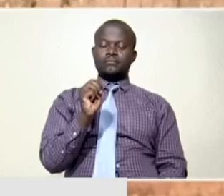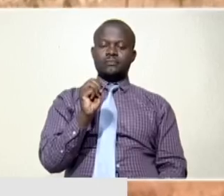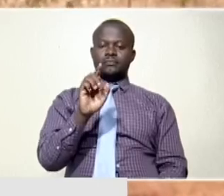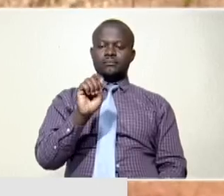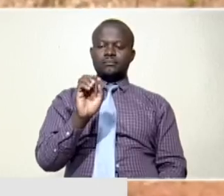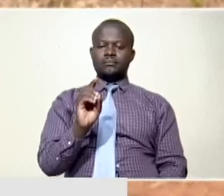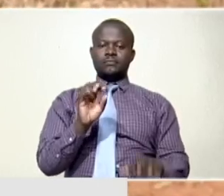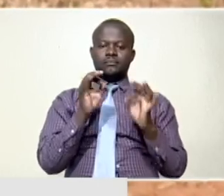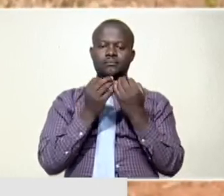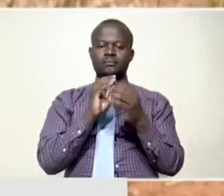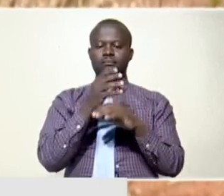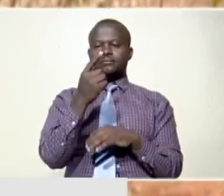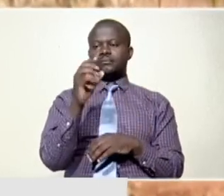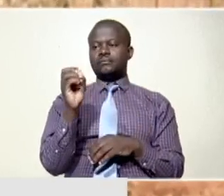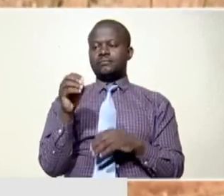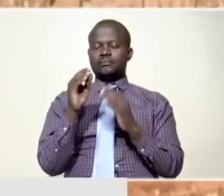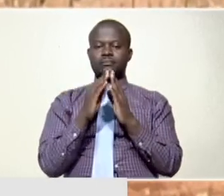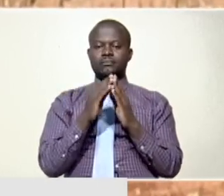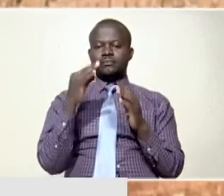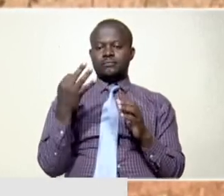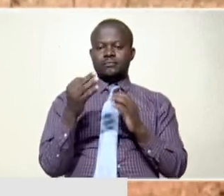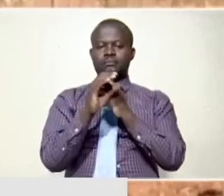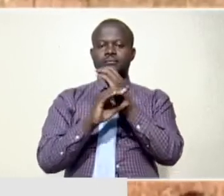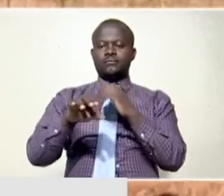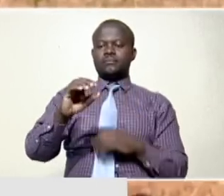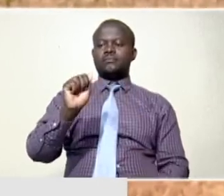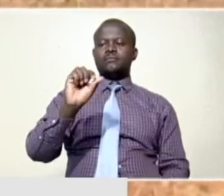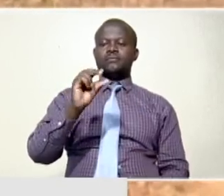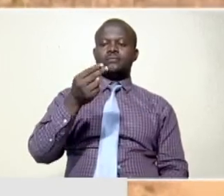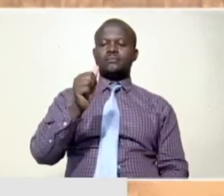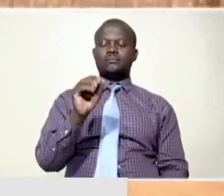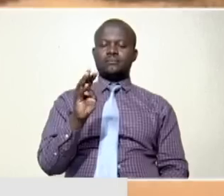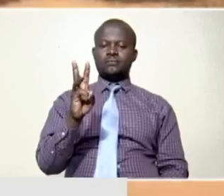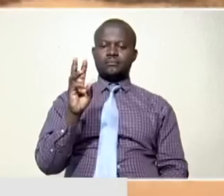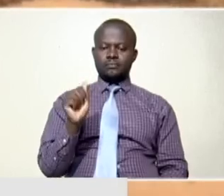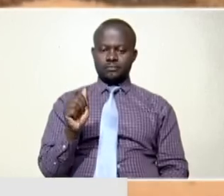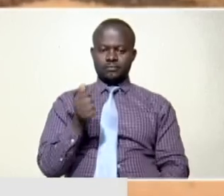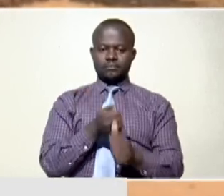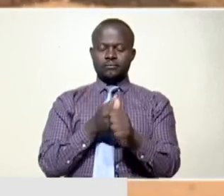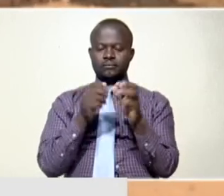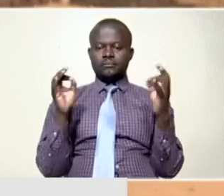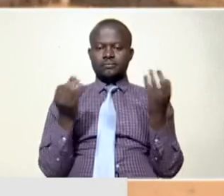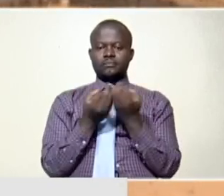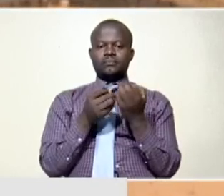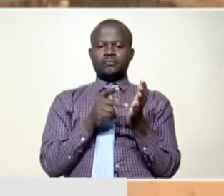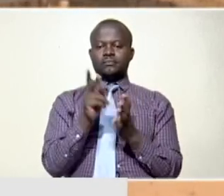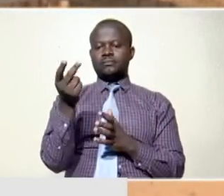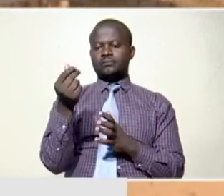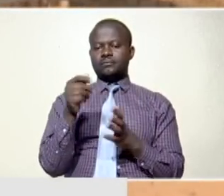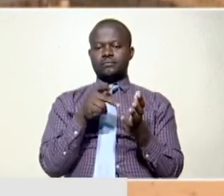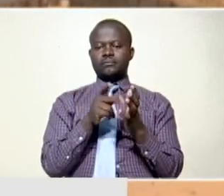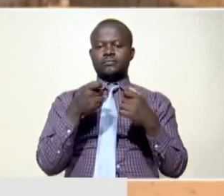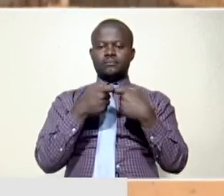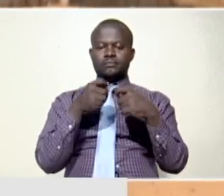ni imiryango isaga ijana yo mu midugudu itatu yo mu kagari ka Gahabwa muri umurenge wa Kigembe. Buri muryango wishyura amafaranga yo kugura